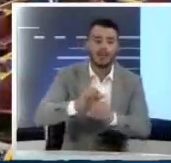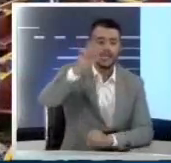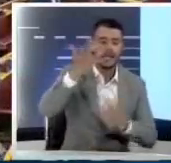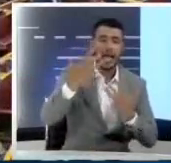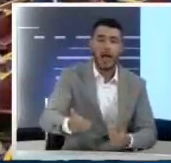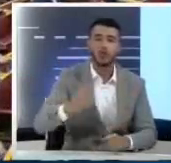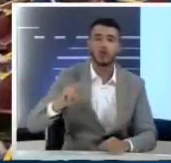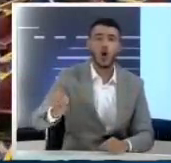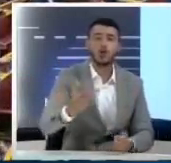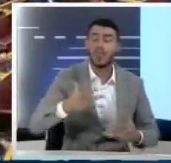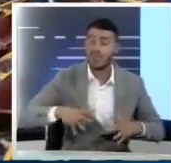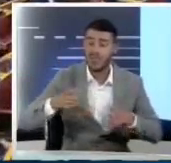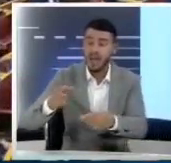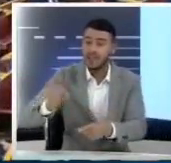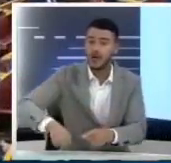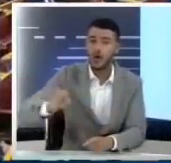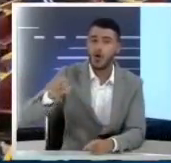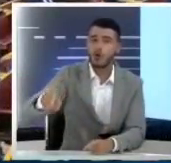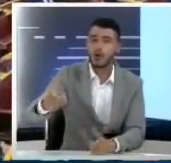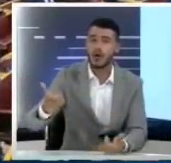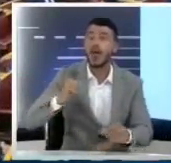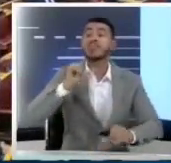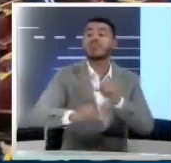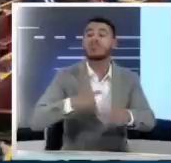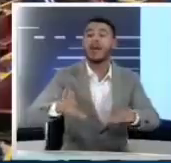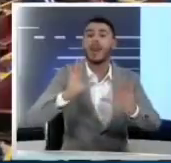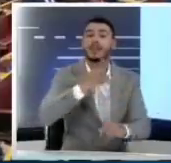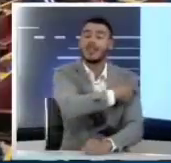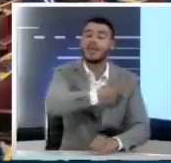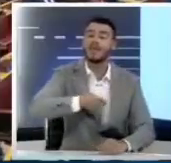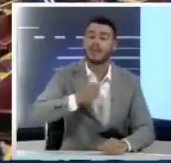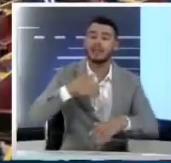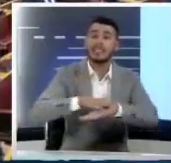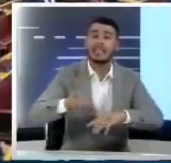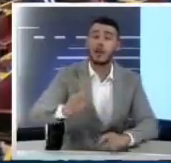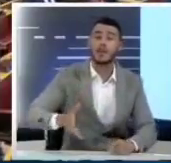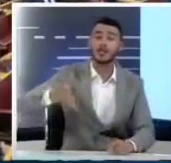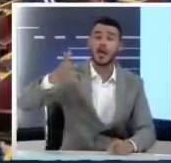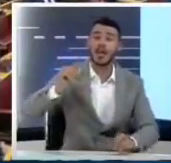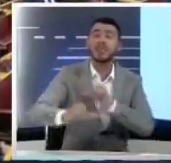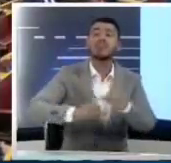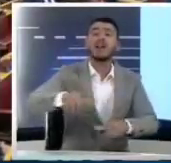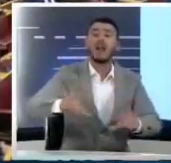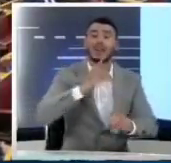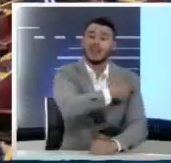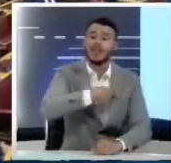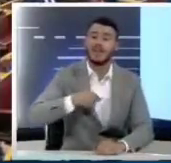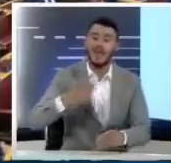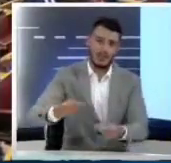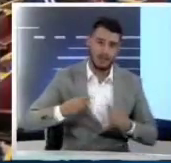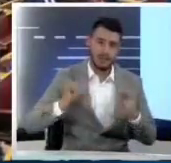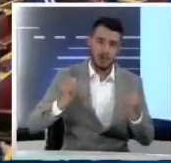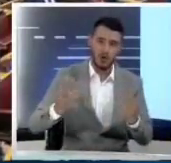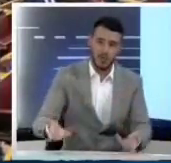Θέλετε ή δεν θέλετε. Δεν αλλάξατε τους διευθυντές. Τίποτα, δεν αλλάξατε. Δεν το αλλάξατε. Πλάκα μας κάνετε. Μας